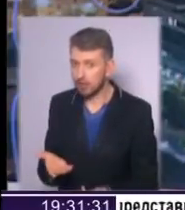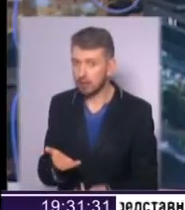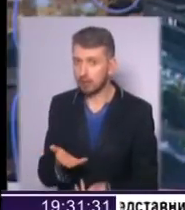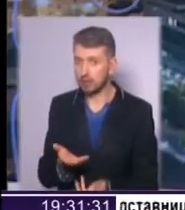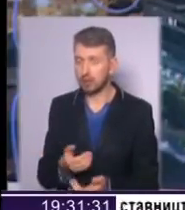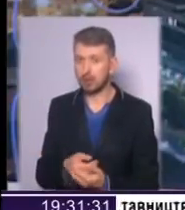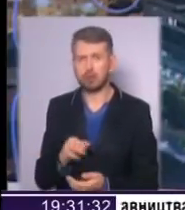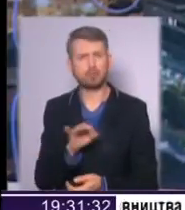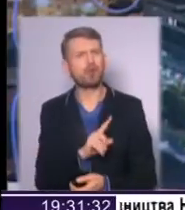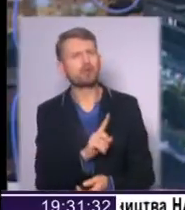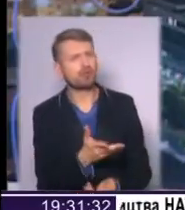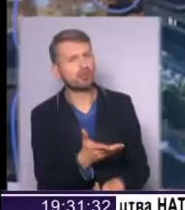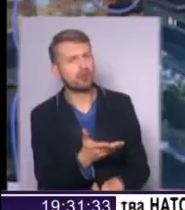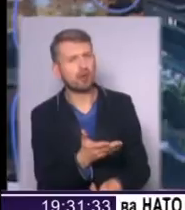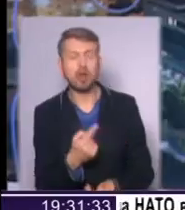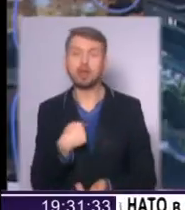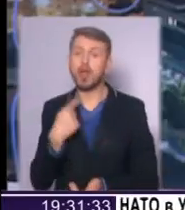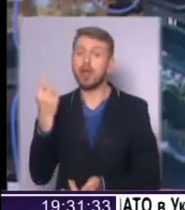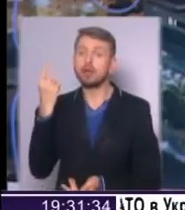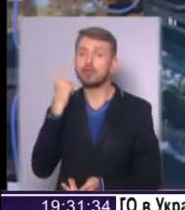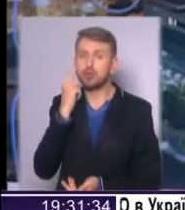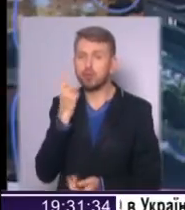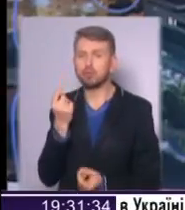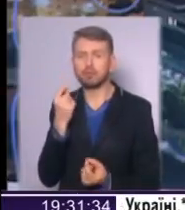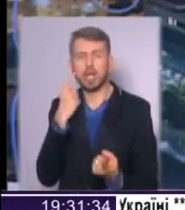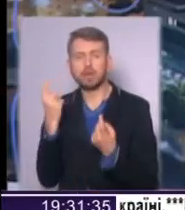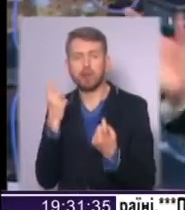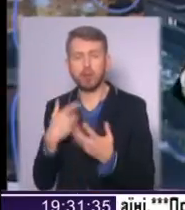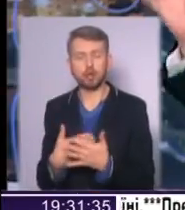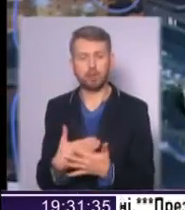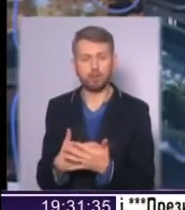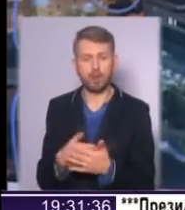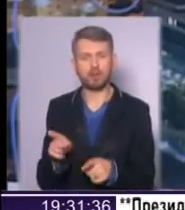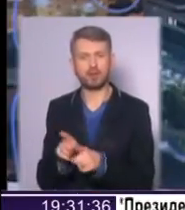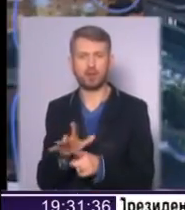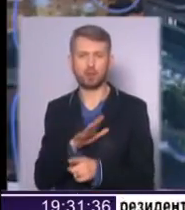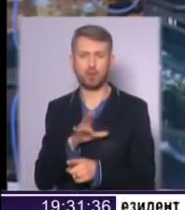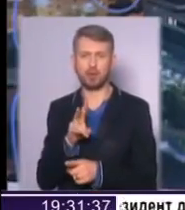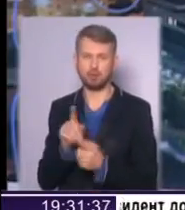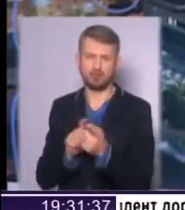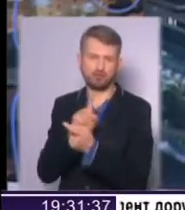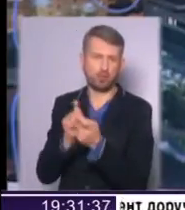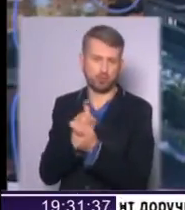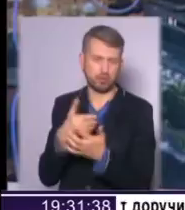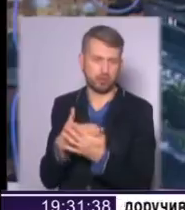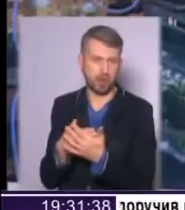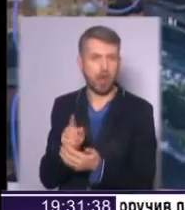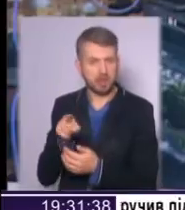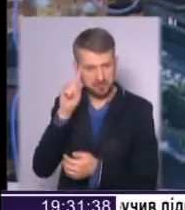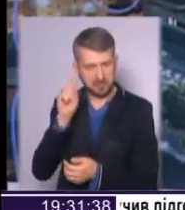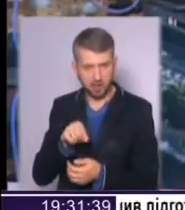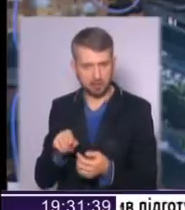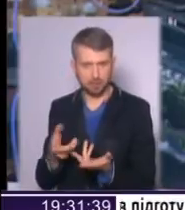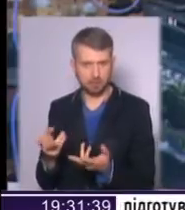тому числі. Я чув деяку таку інформацію, мовляв, ну вона так була на рівні чуток, але диму ж без вогню, як кажуть,